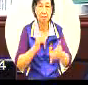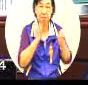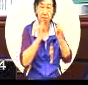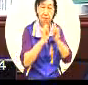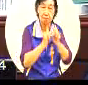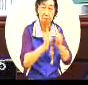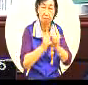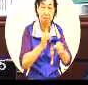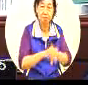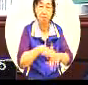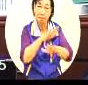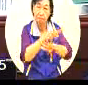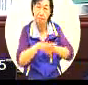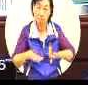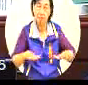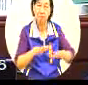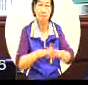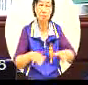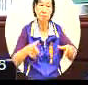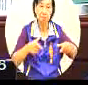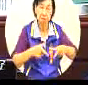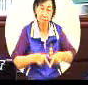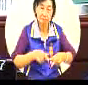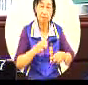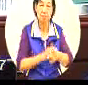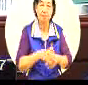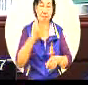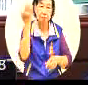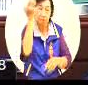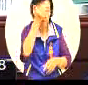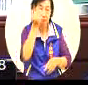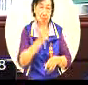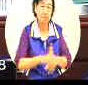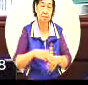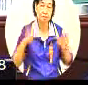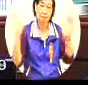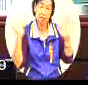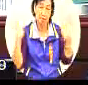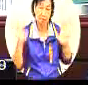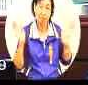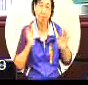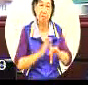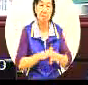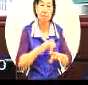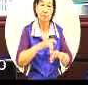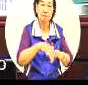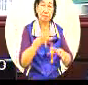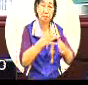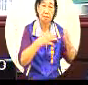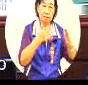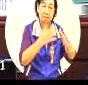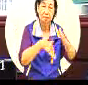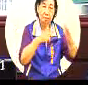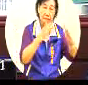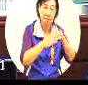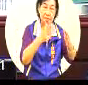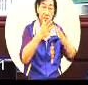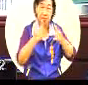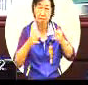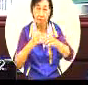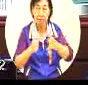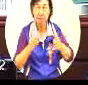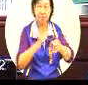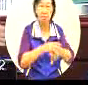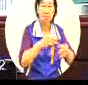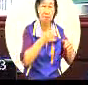心的感觉，让家里的老老少少哦，社区到学校，社区到公园，我想